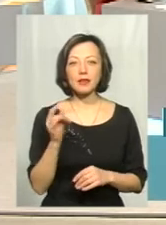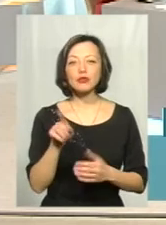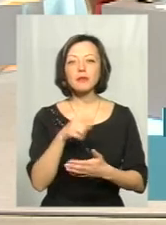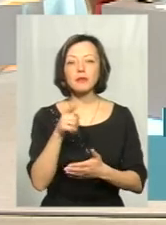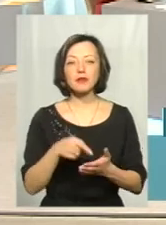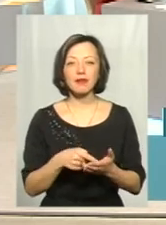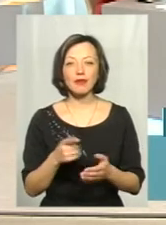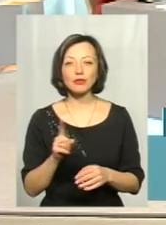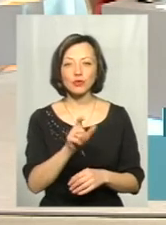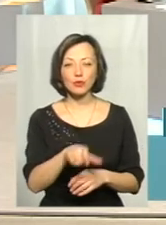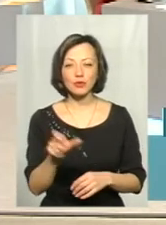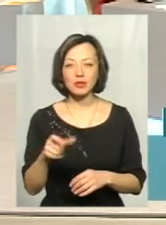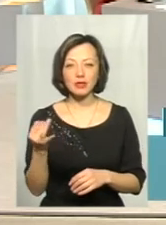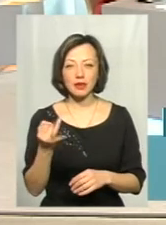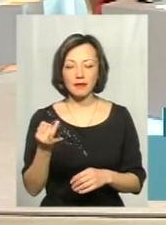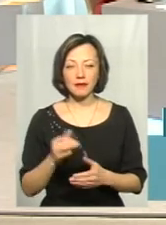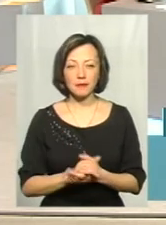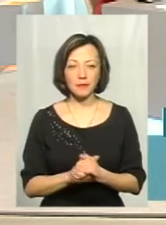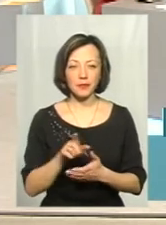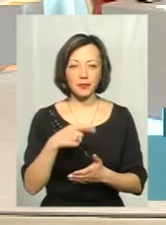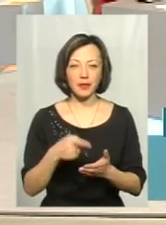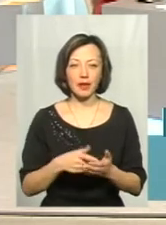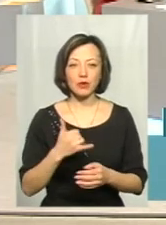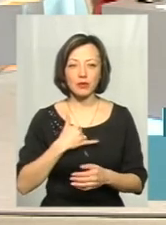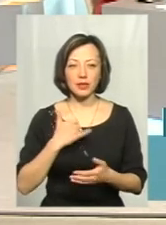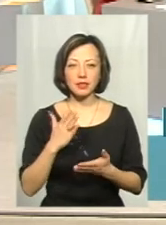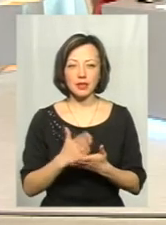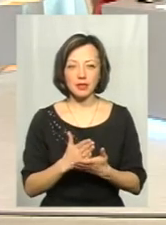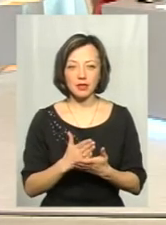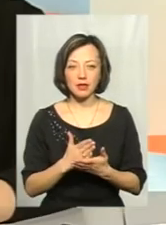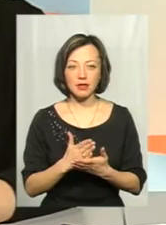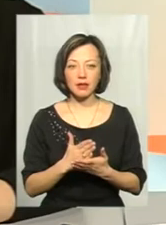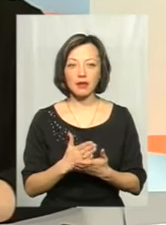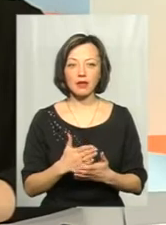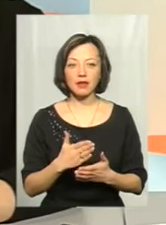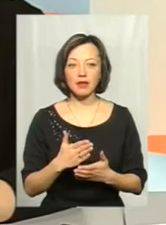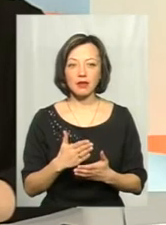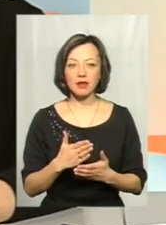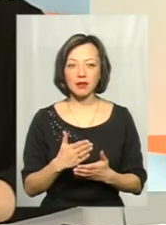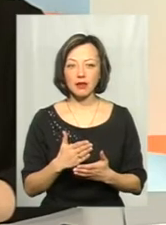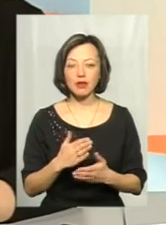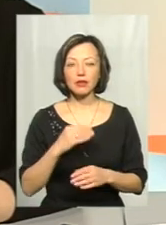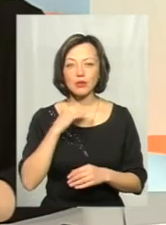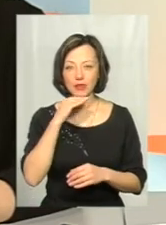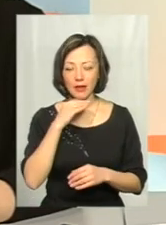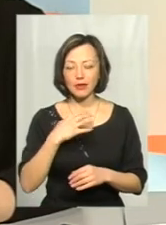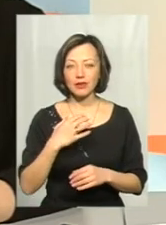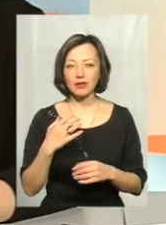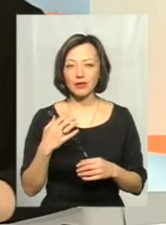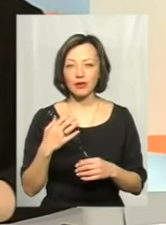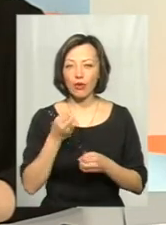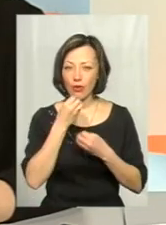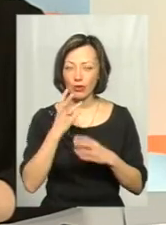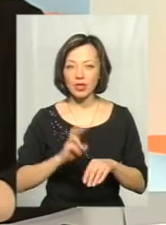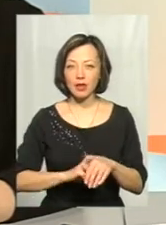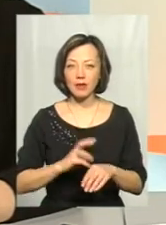саме пацієнти, що їх цікавить? Ви знаєте, в нас є знакові лікарі, в нас їх достатньо, тому наші